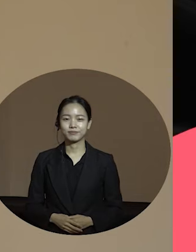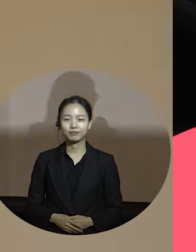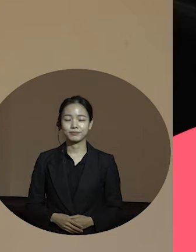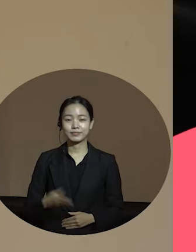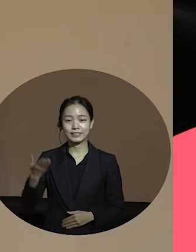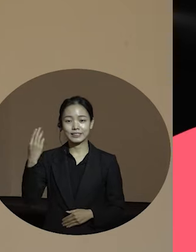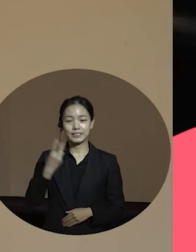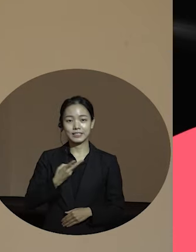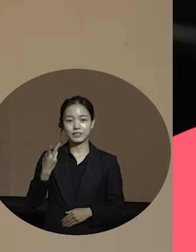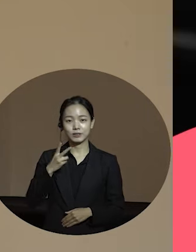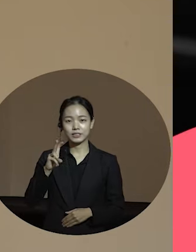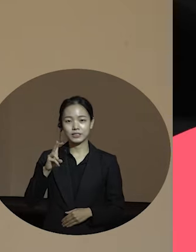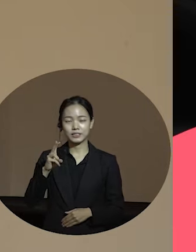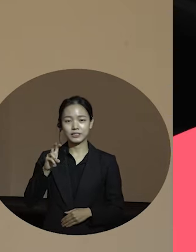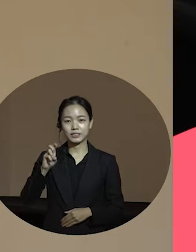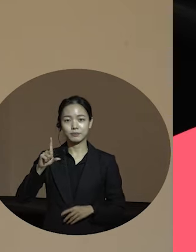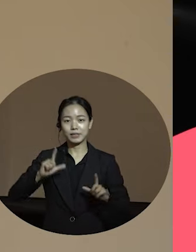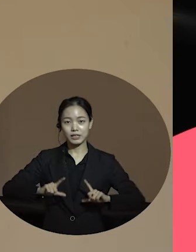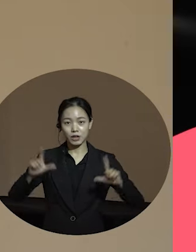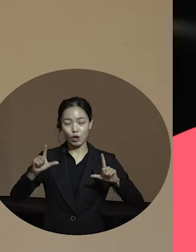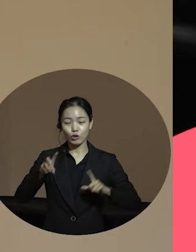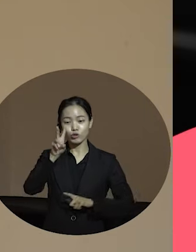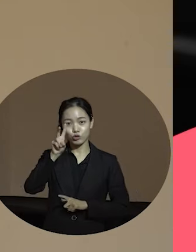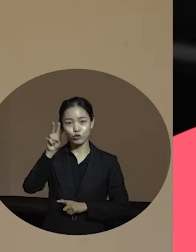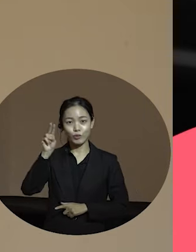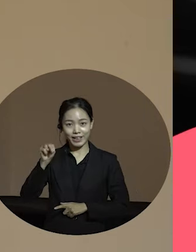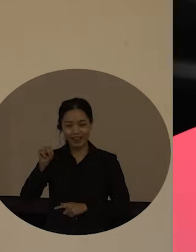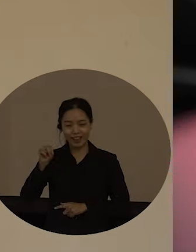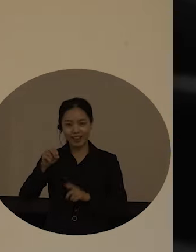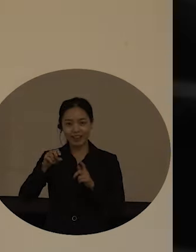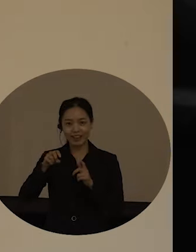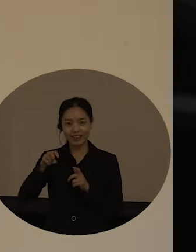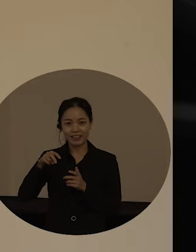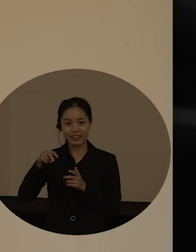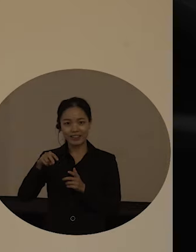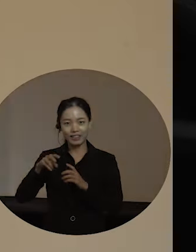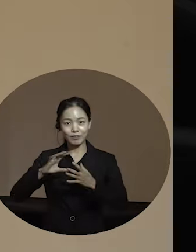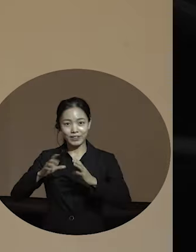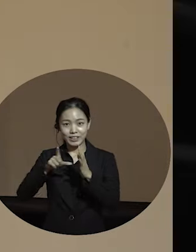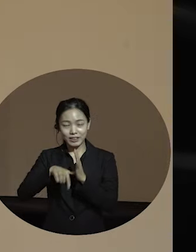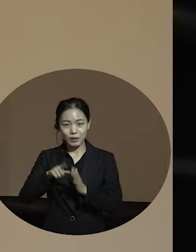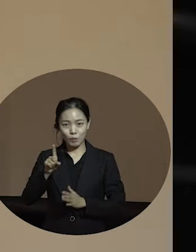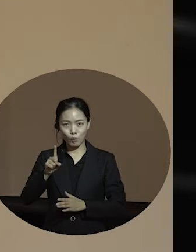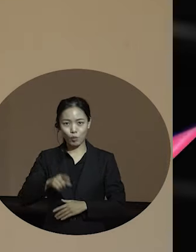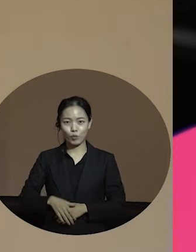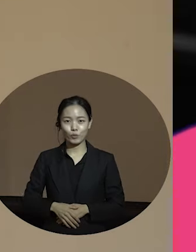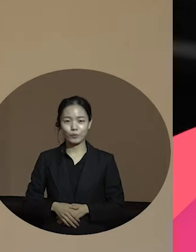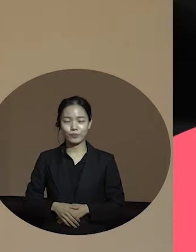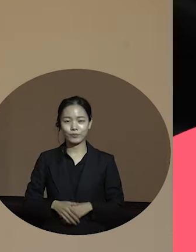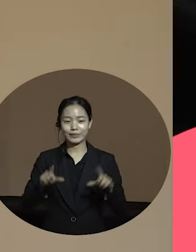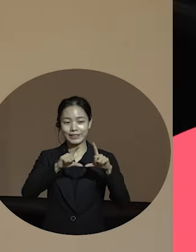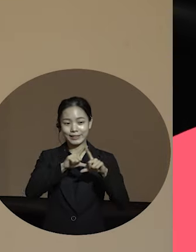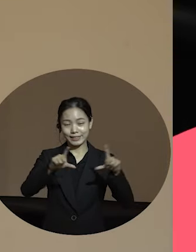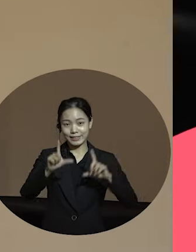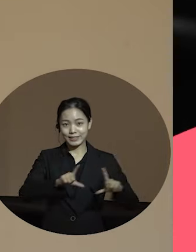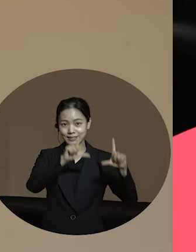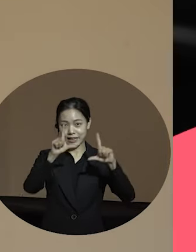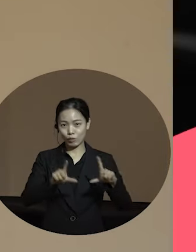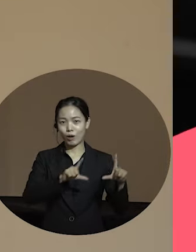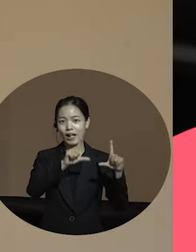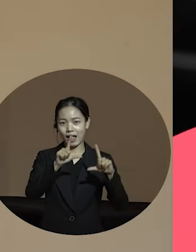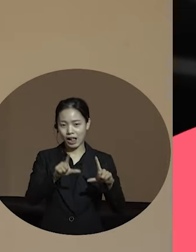지난 2021년 유네스코 총회에서는 일상생활 속에서 문화예술,